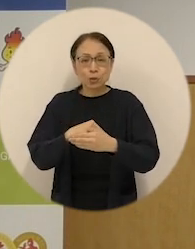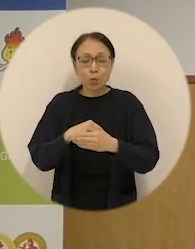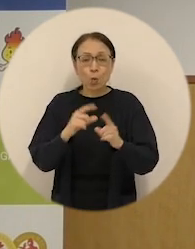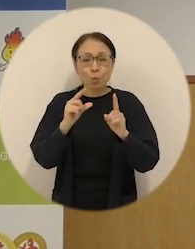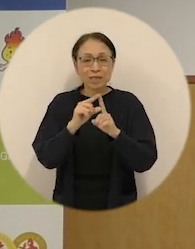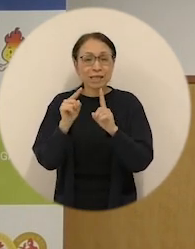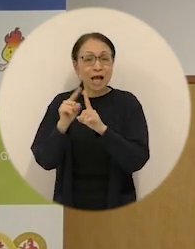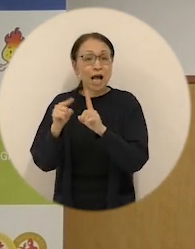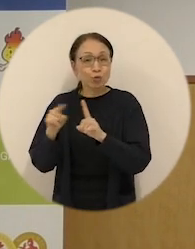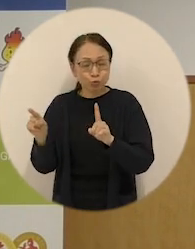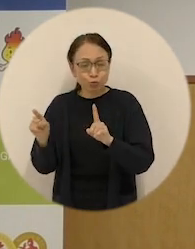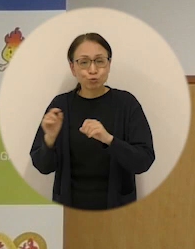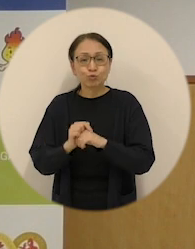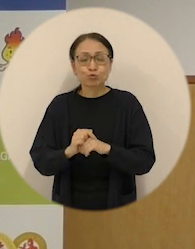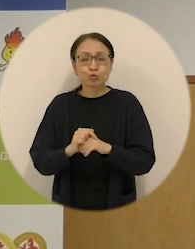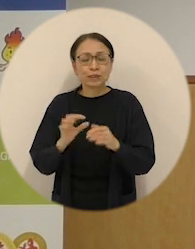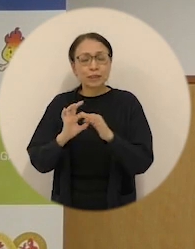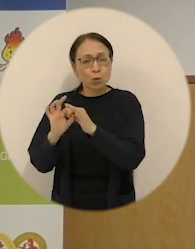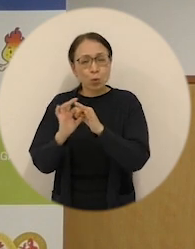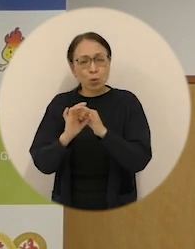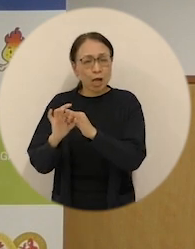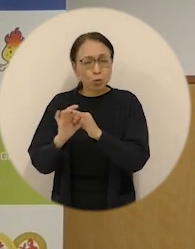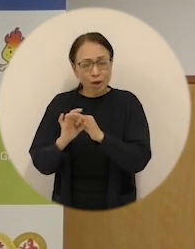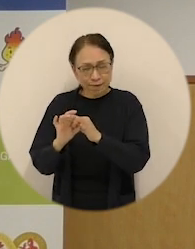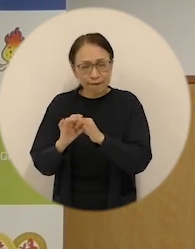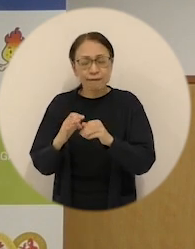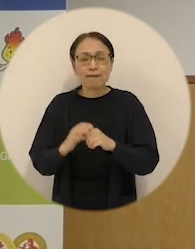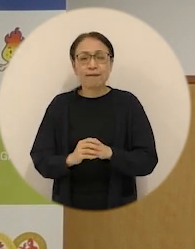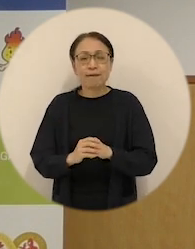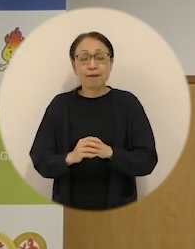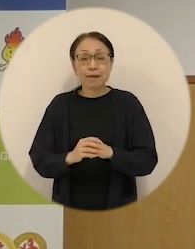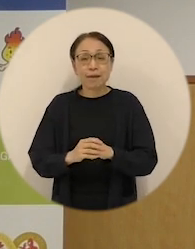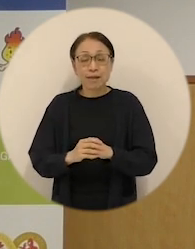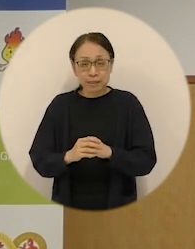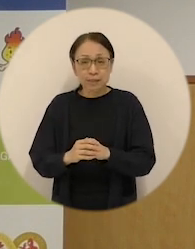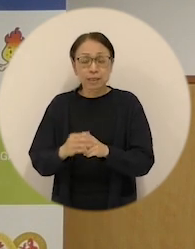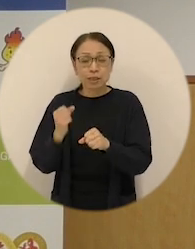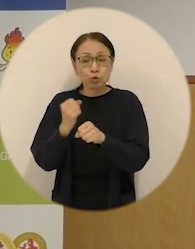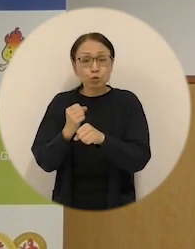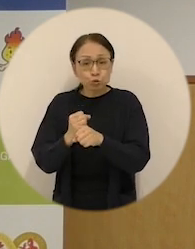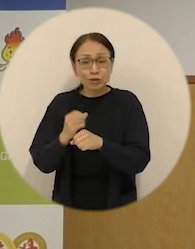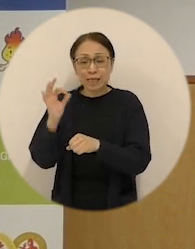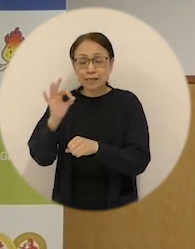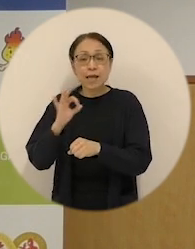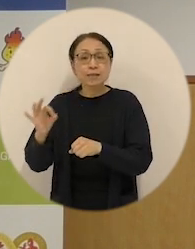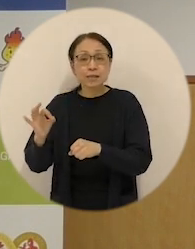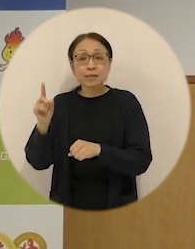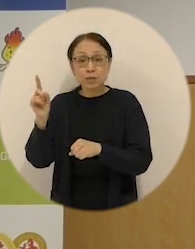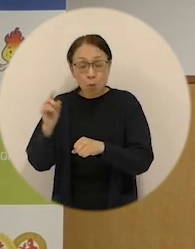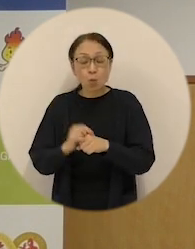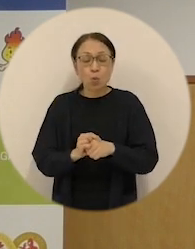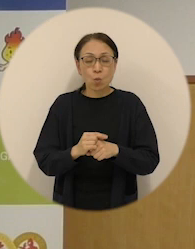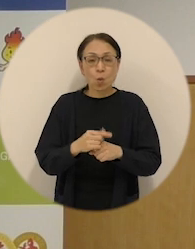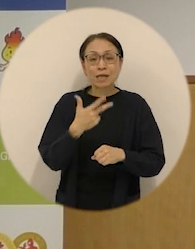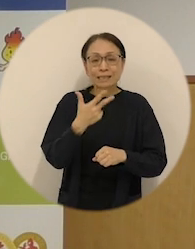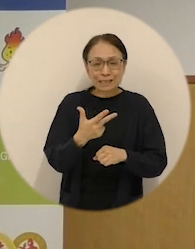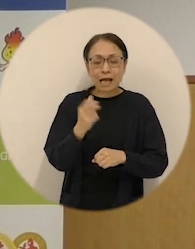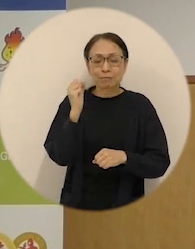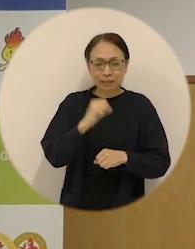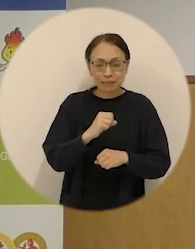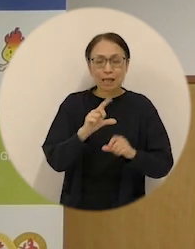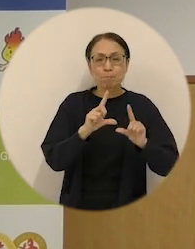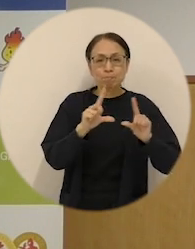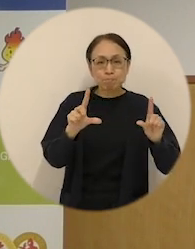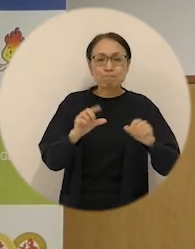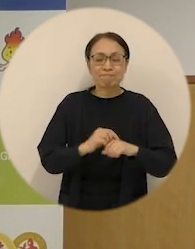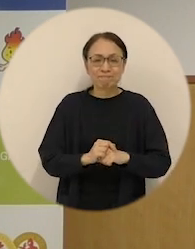企業間連携、市内企業が製造する工業製品を市が認定・公表することにより、市